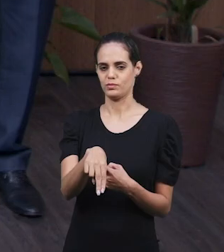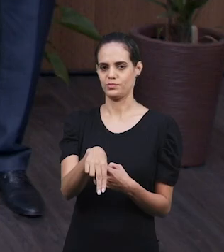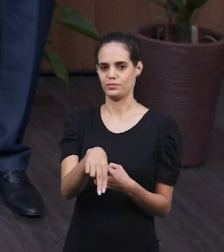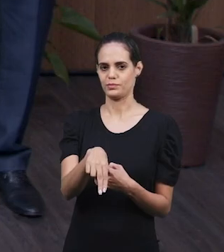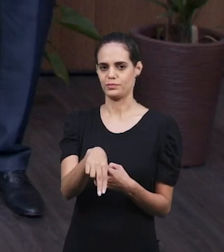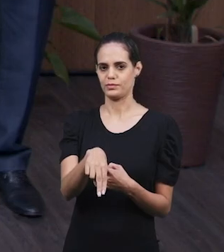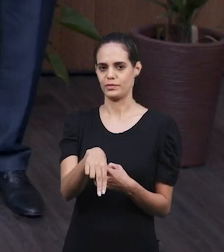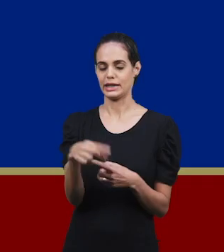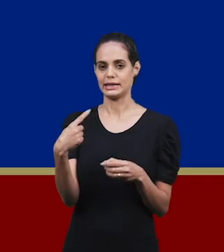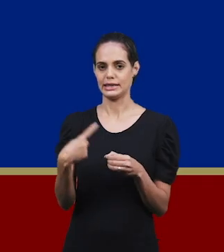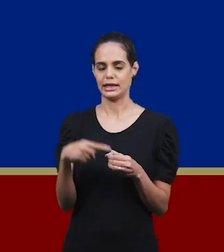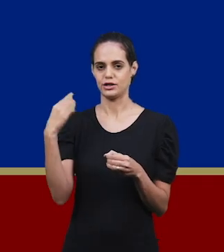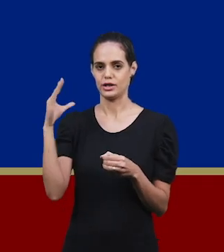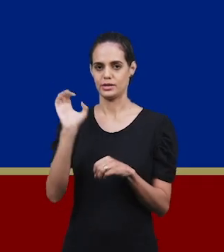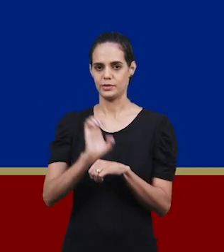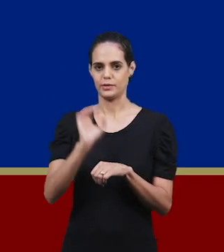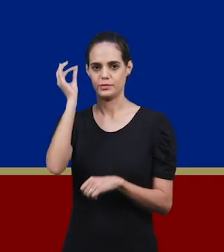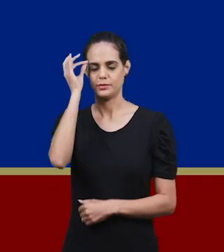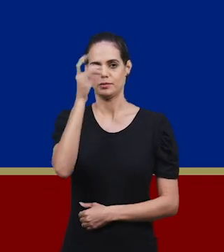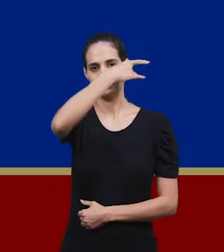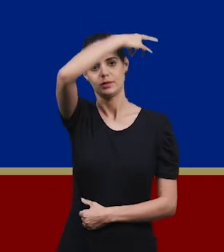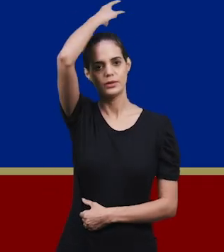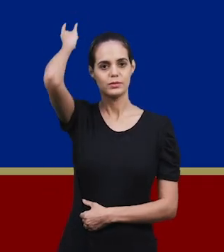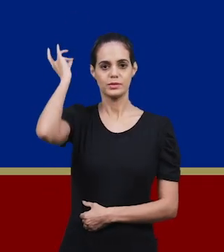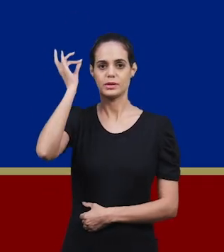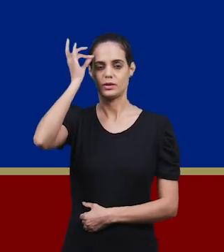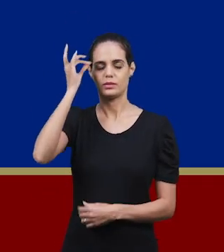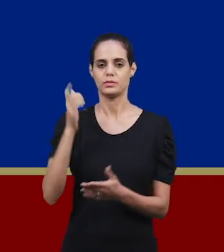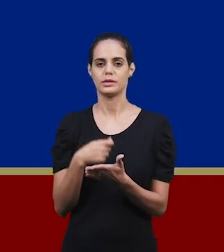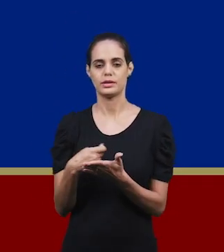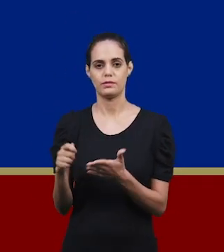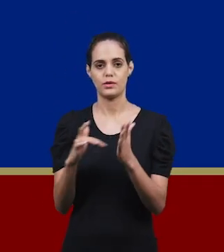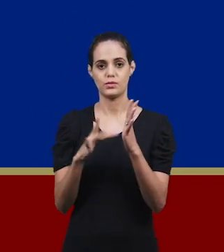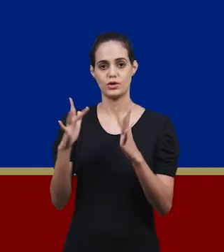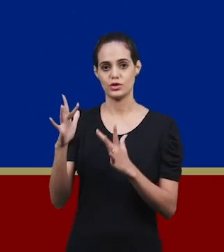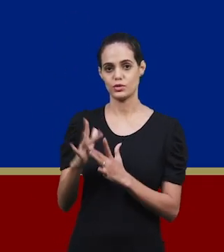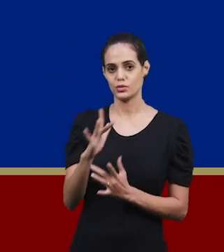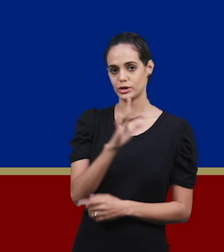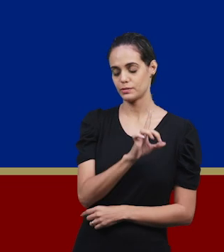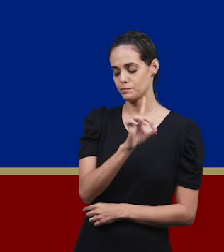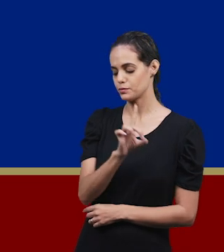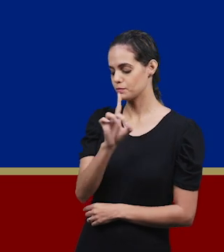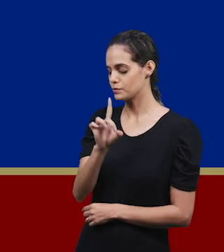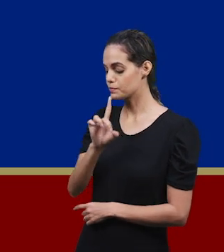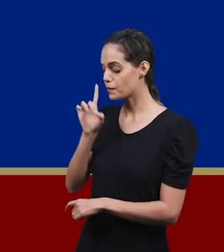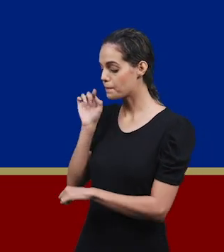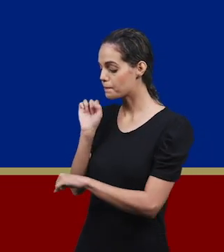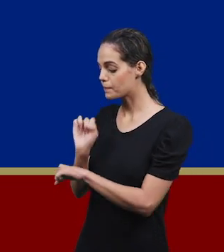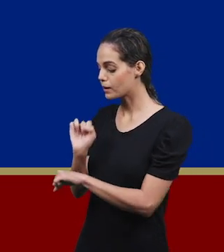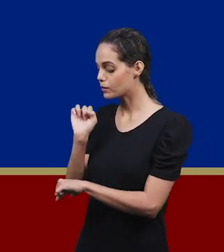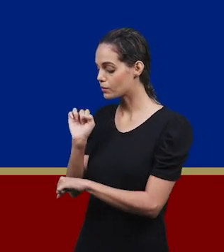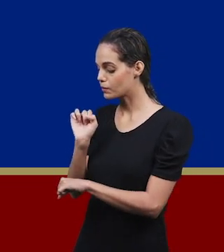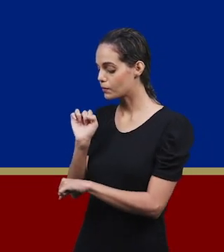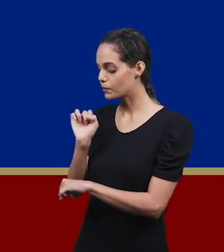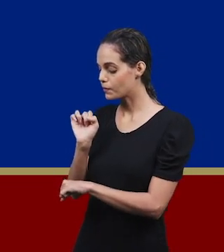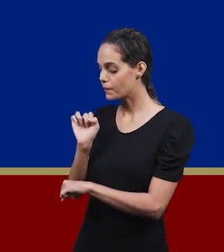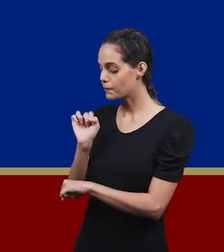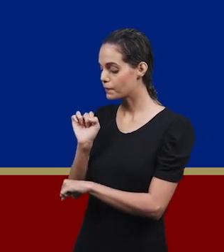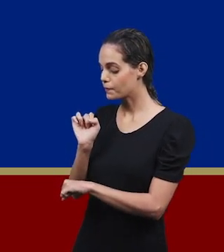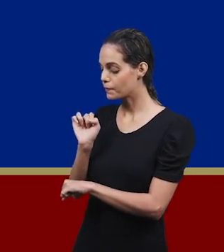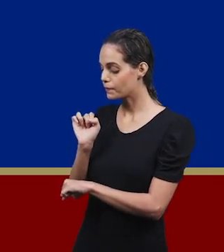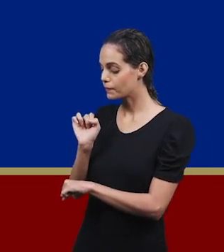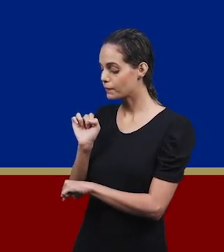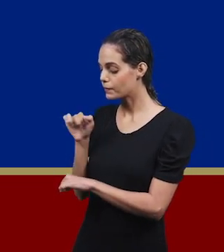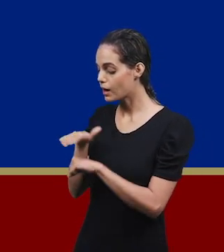Silva, do Cariacica Espírito Santo, le fait que Jésus s'arrête pour entendre, pour répondre